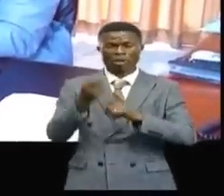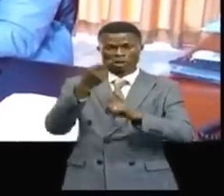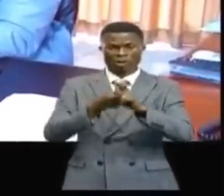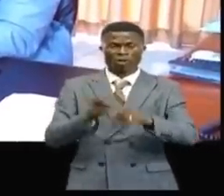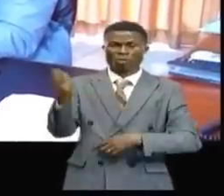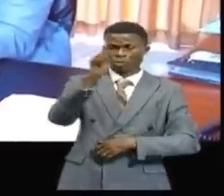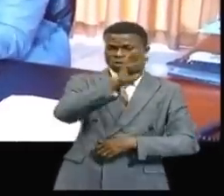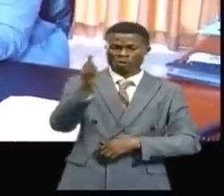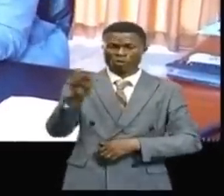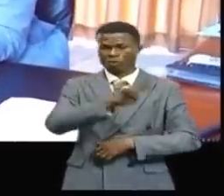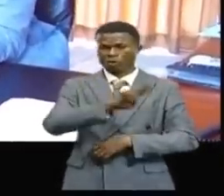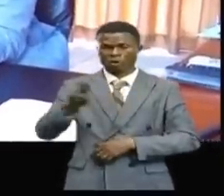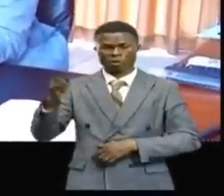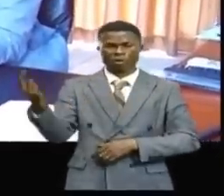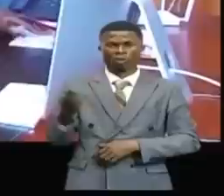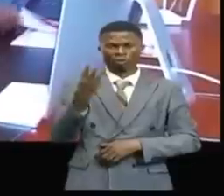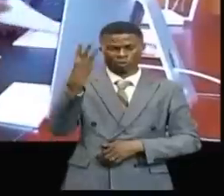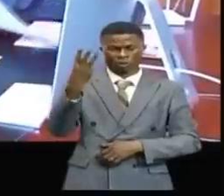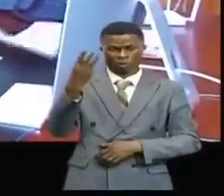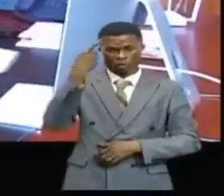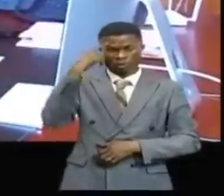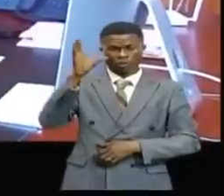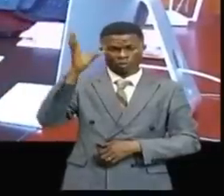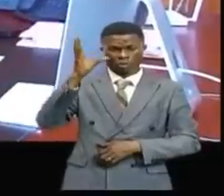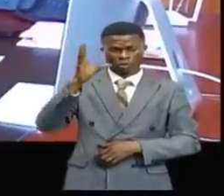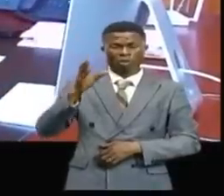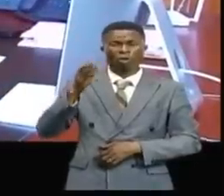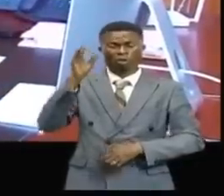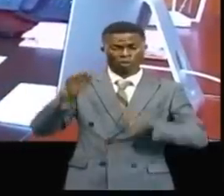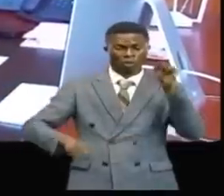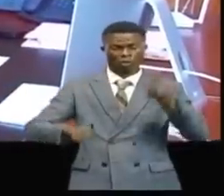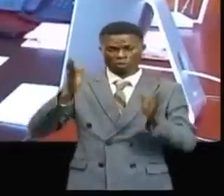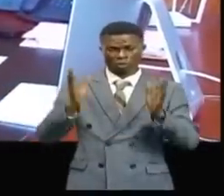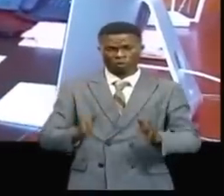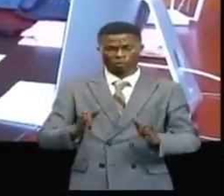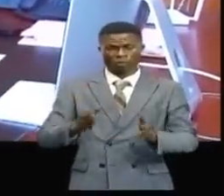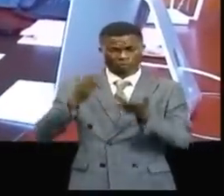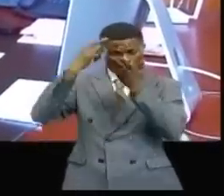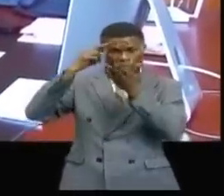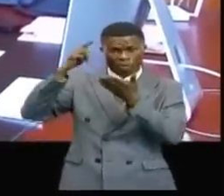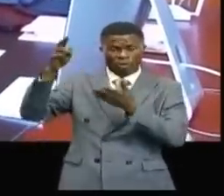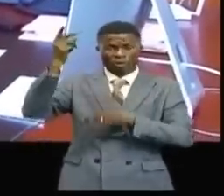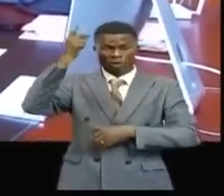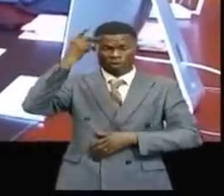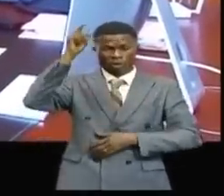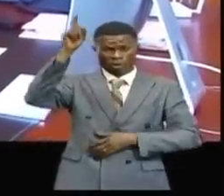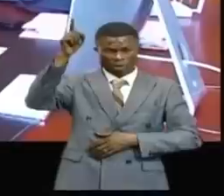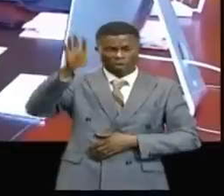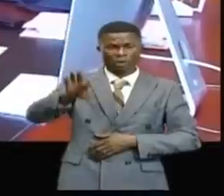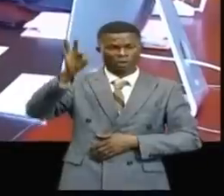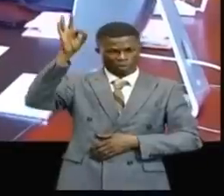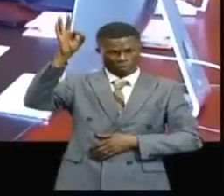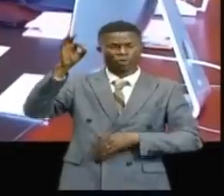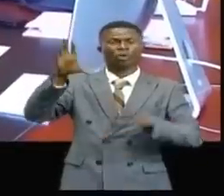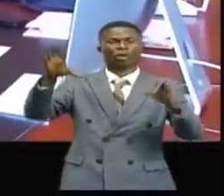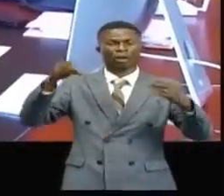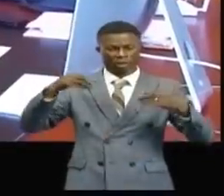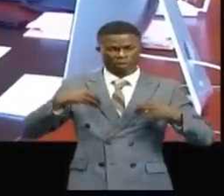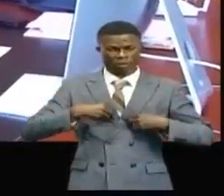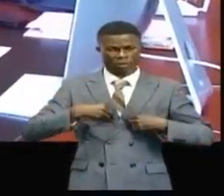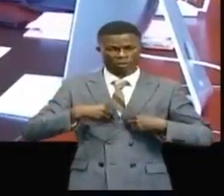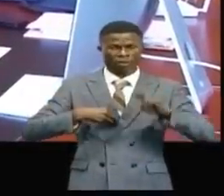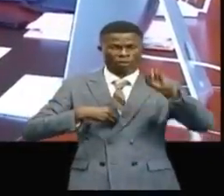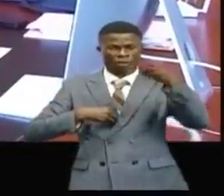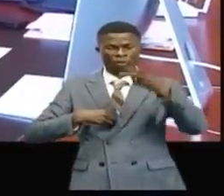d'avril 2023. Quant au village d'athlètes, l'option de l'université de Kinshasa a été confirmée. Le